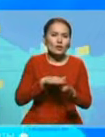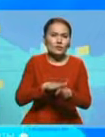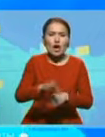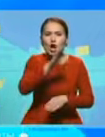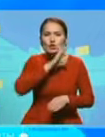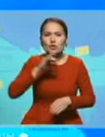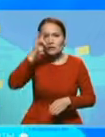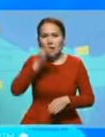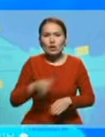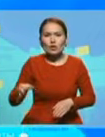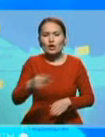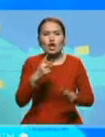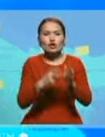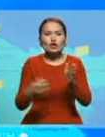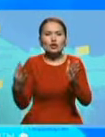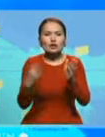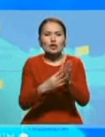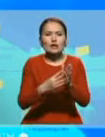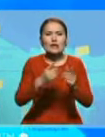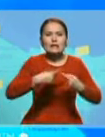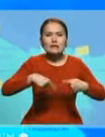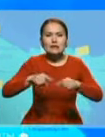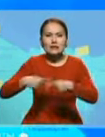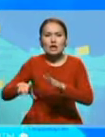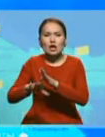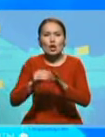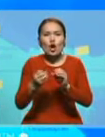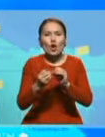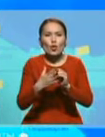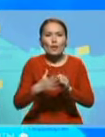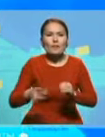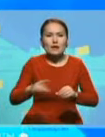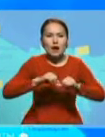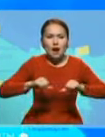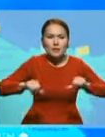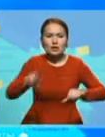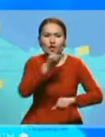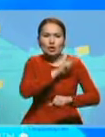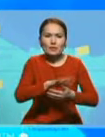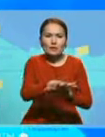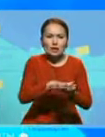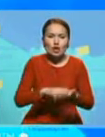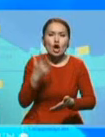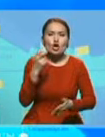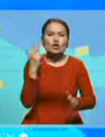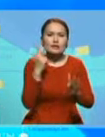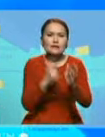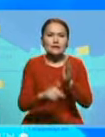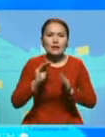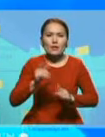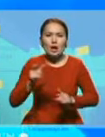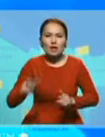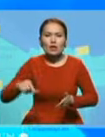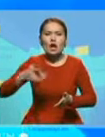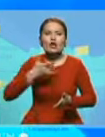Солтүстік Қазақстан облысында 709 сайлау бөлімшесі мен 15 аумақтық комиссия өз жұмысын жалғастырып жатыр. Онда 180 мыңға жуық адам